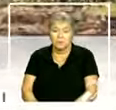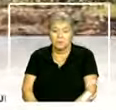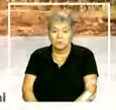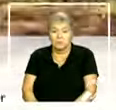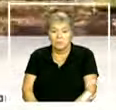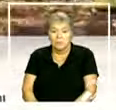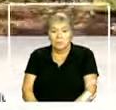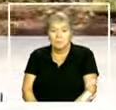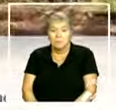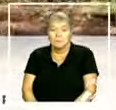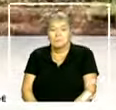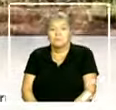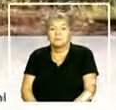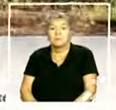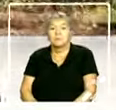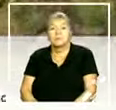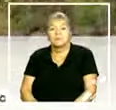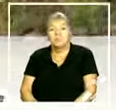treabă.